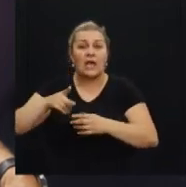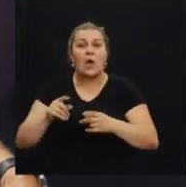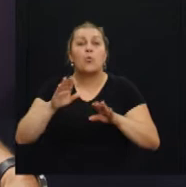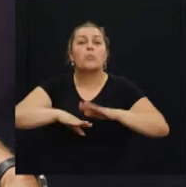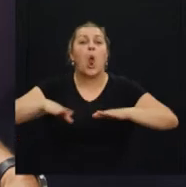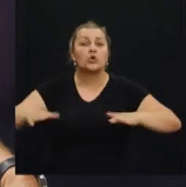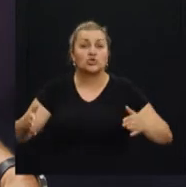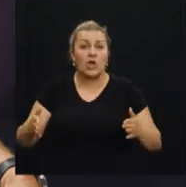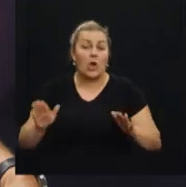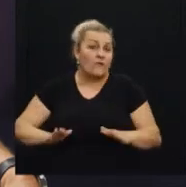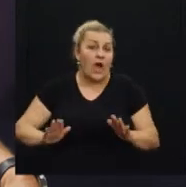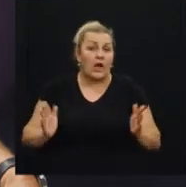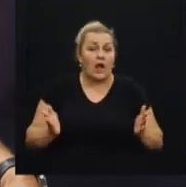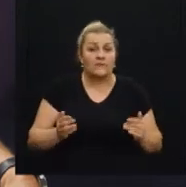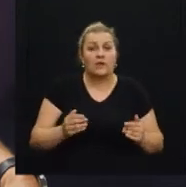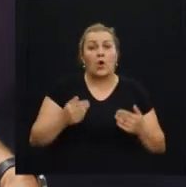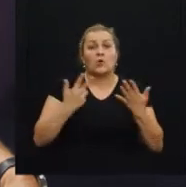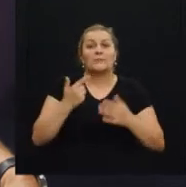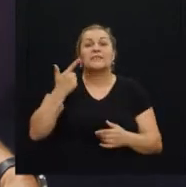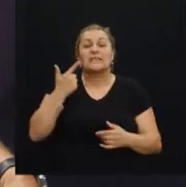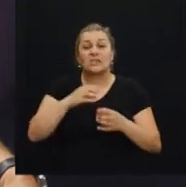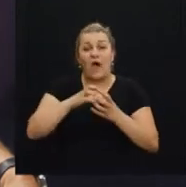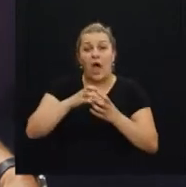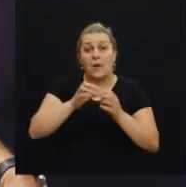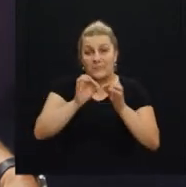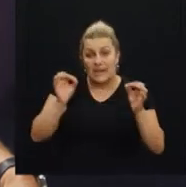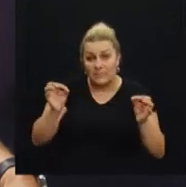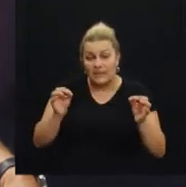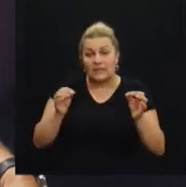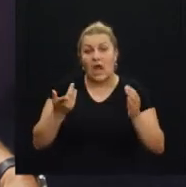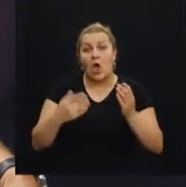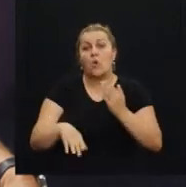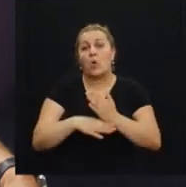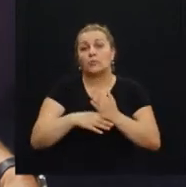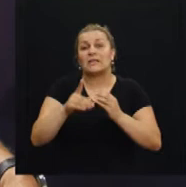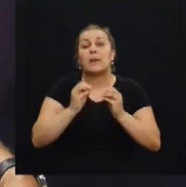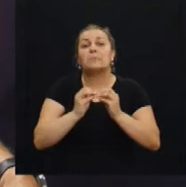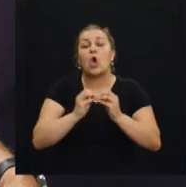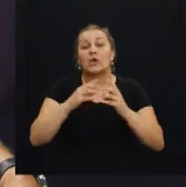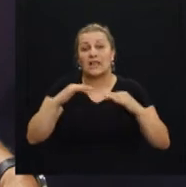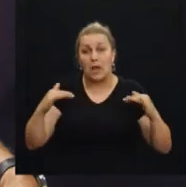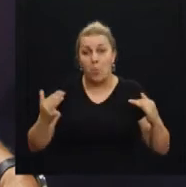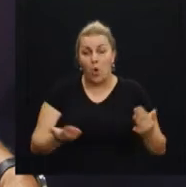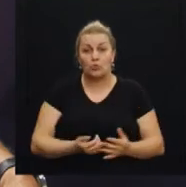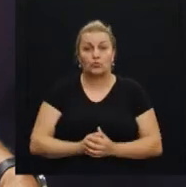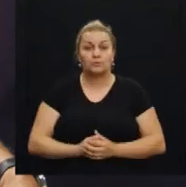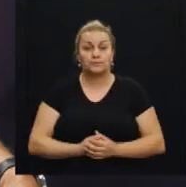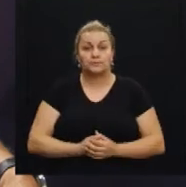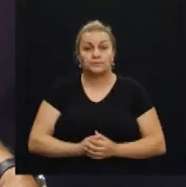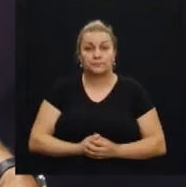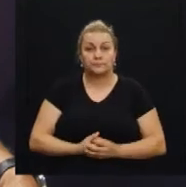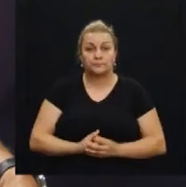u Ploče. Granate za 82 mm topove za Biograd na moru.